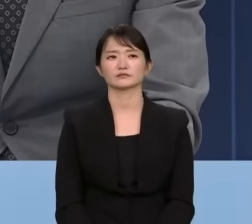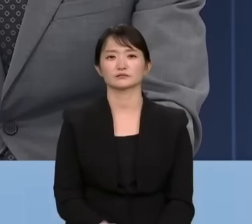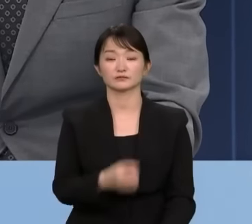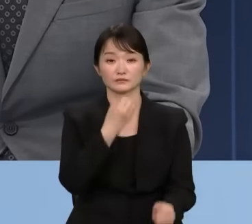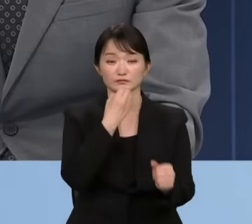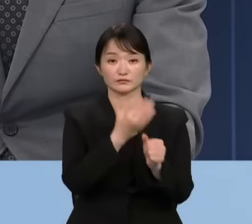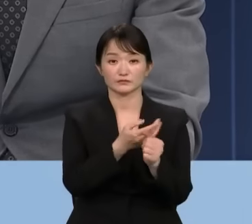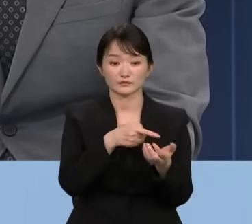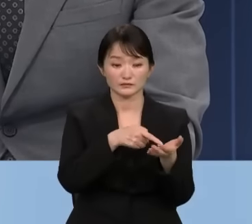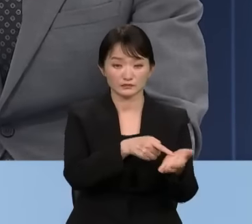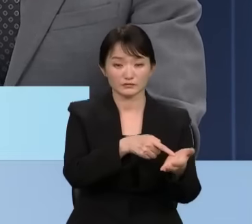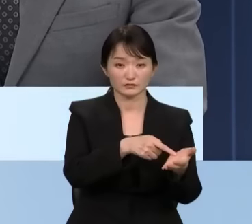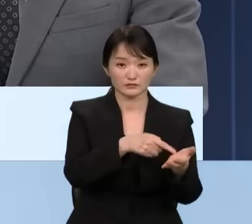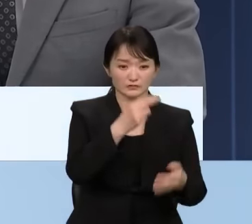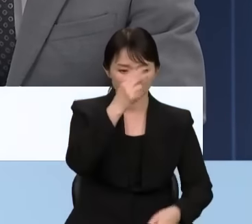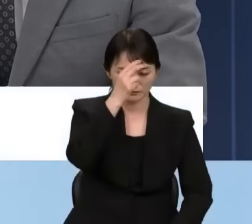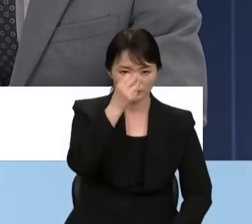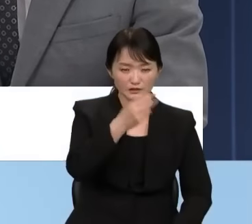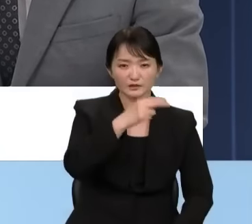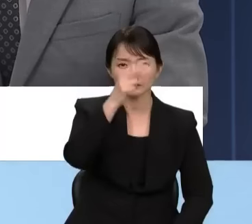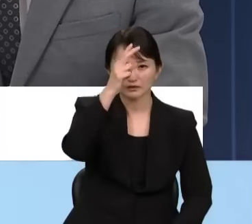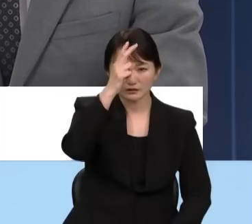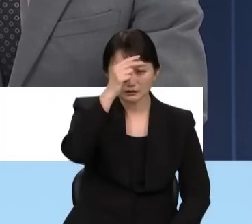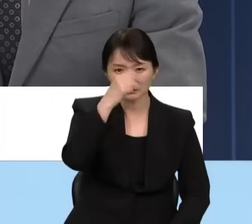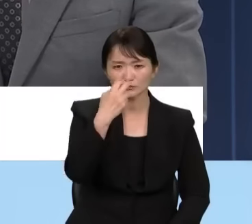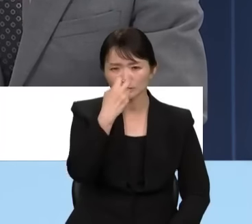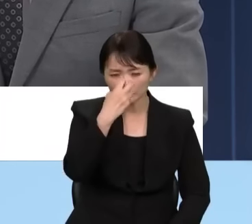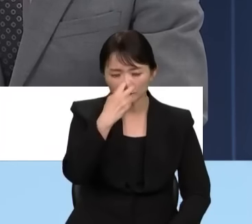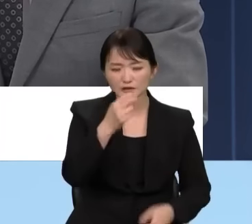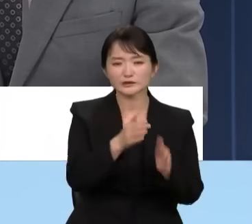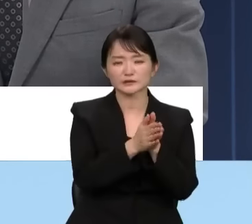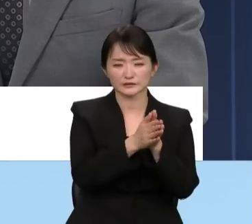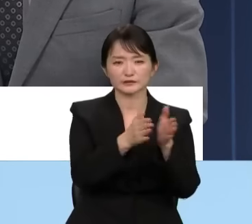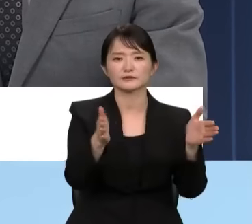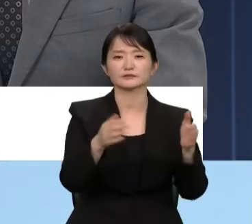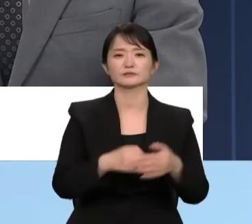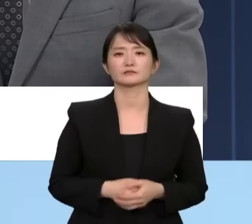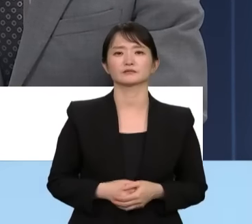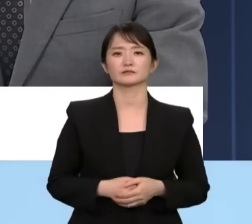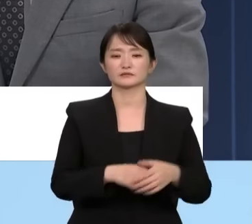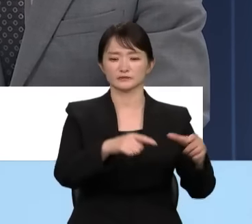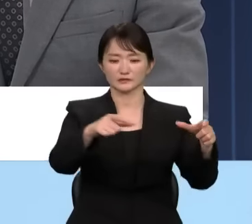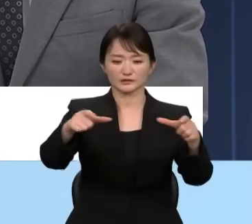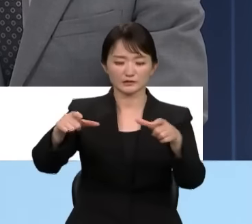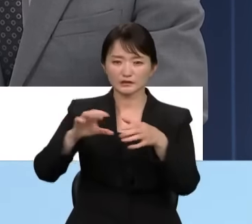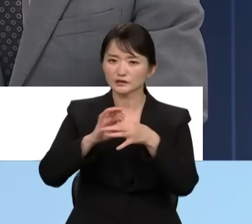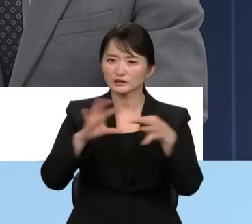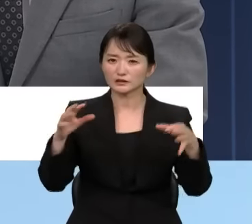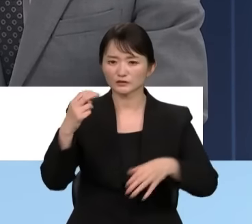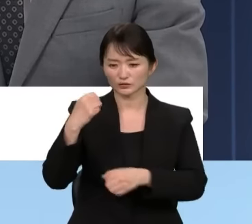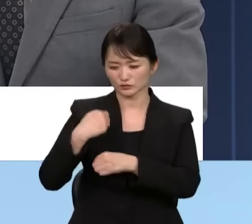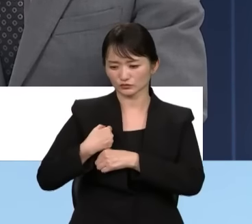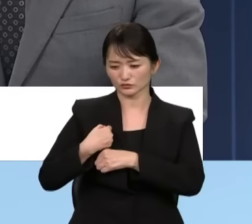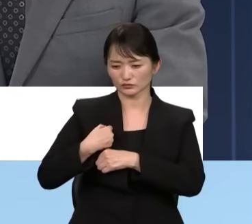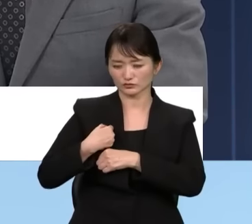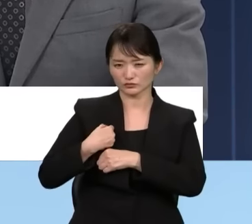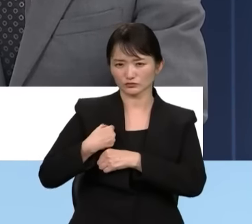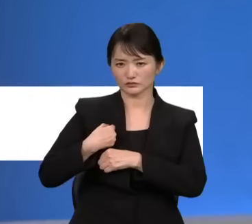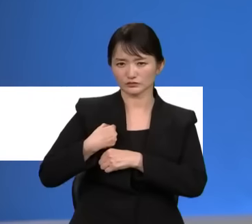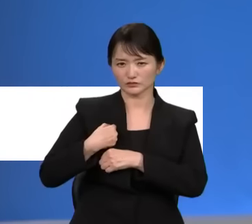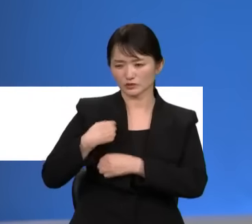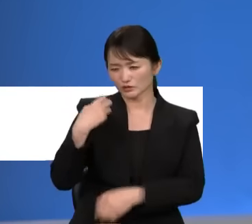접수한 검찰이 검찰과 경찰이 각각 수사에 나선 상황이지만이 관할 건이 없는 군 내부까지 깊숙히 수사를 하기